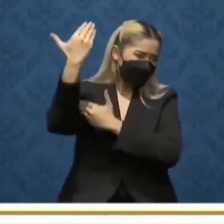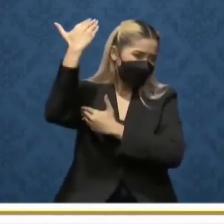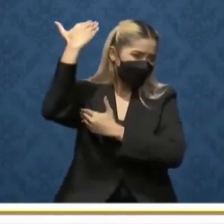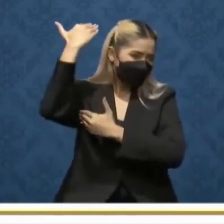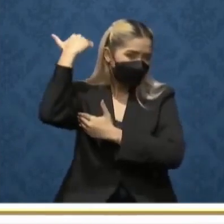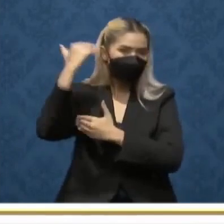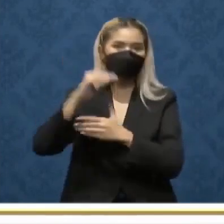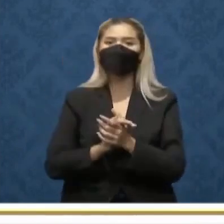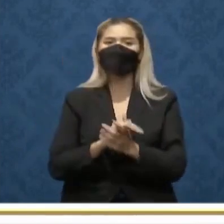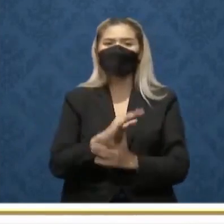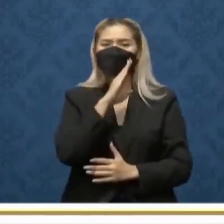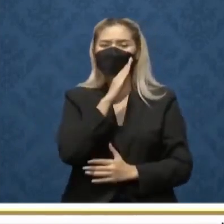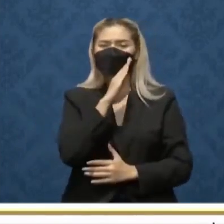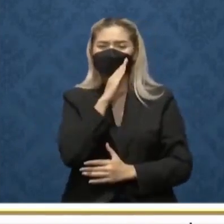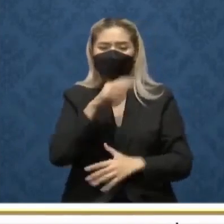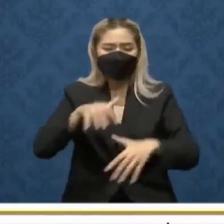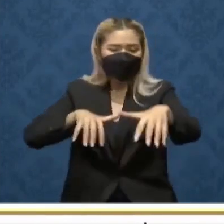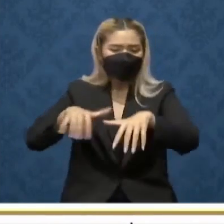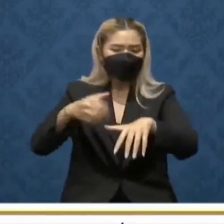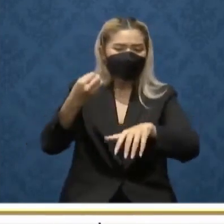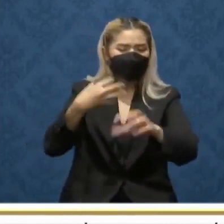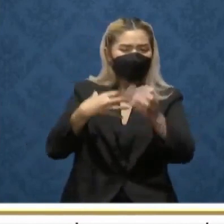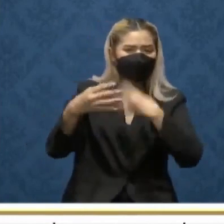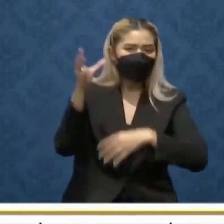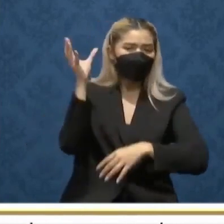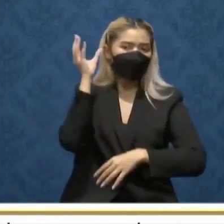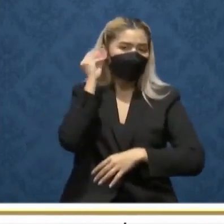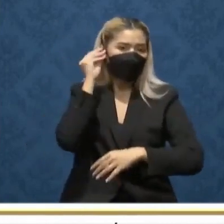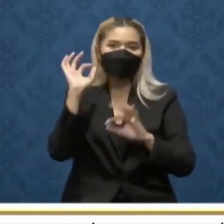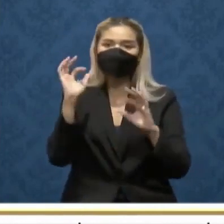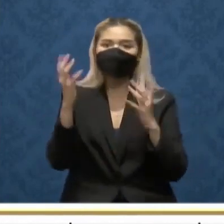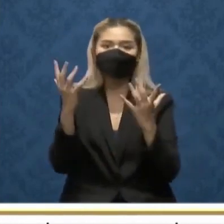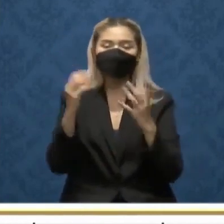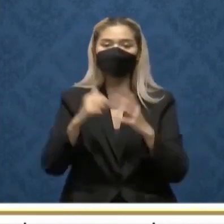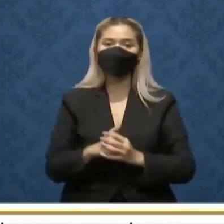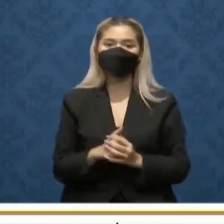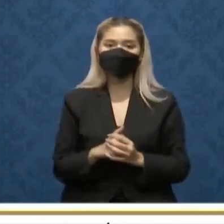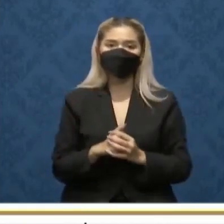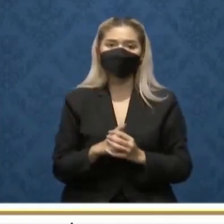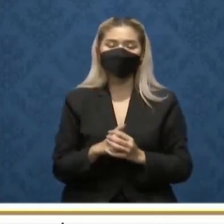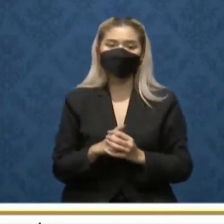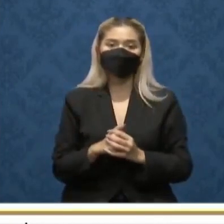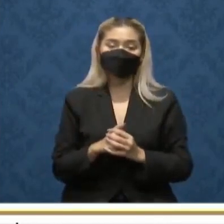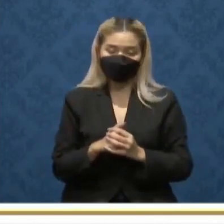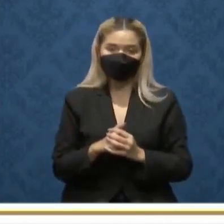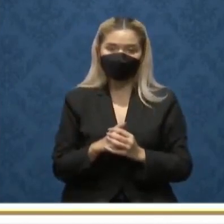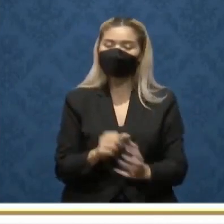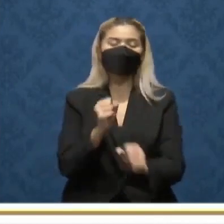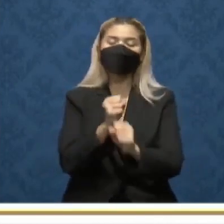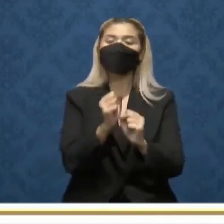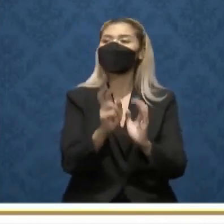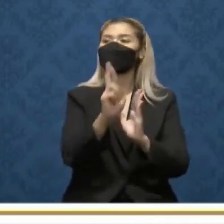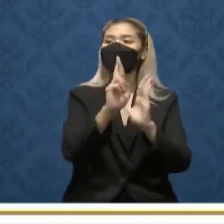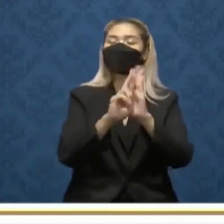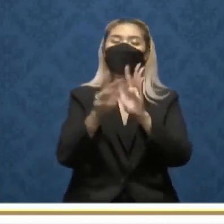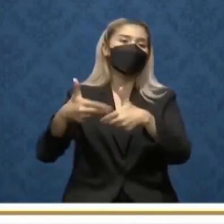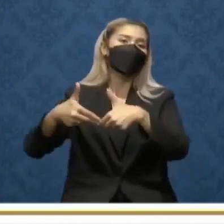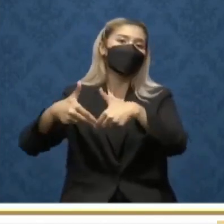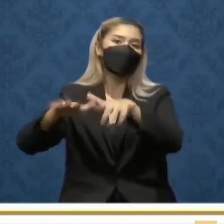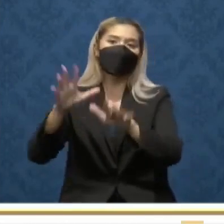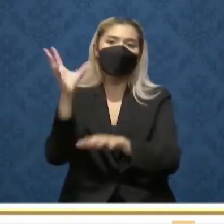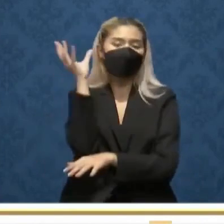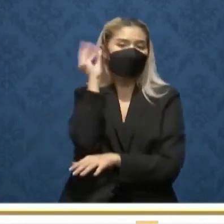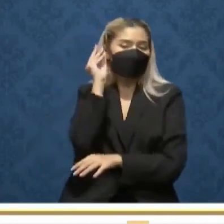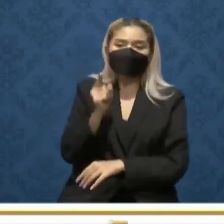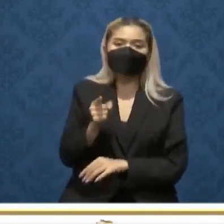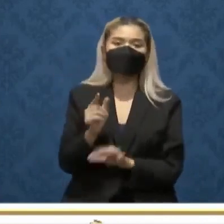การรับฟังความคิดเห็นนั้นทำไปเพียงแค่เป็นสิ่งที่ต้องทำตามระเบียบหรือไม่แต่ด้วยการส